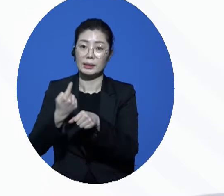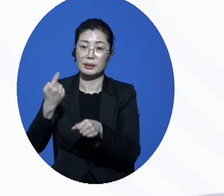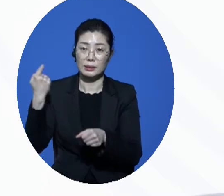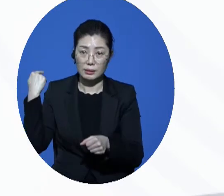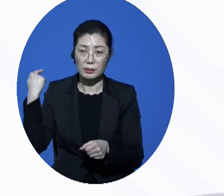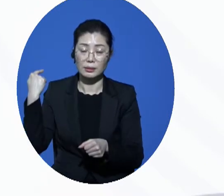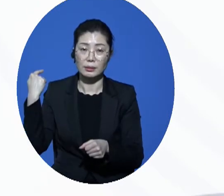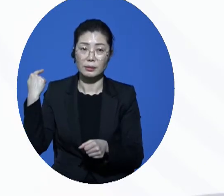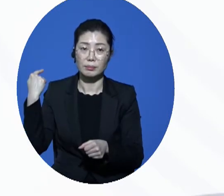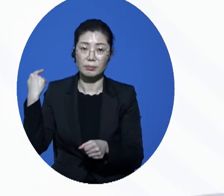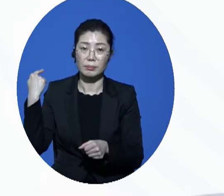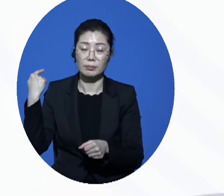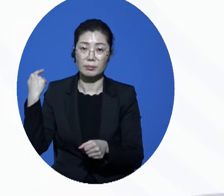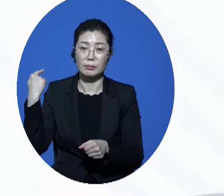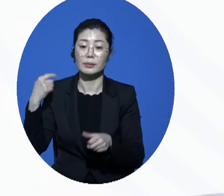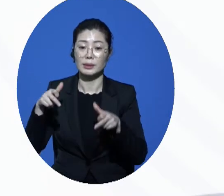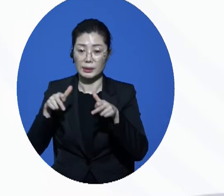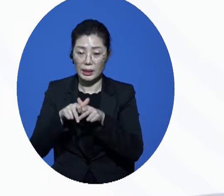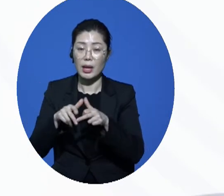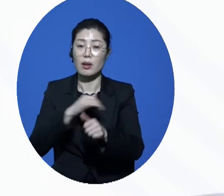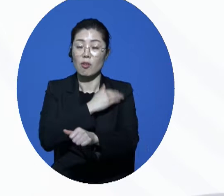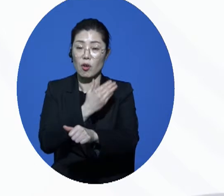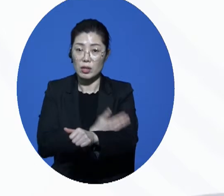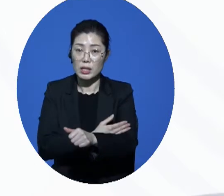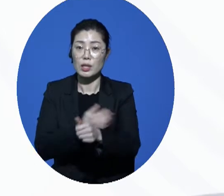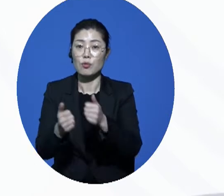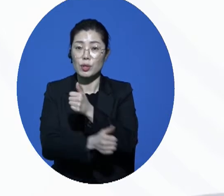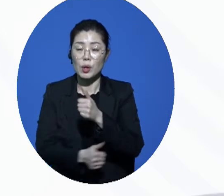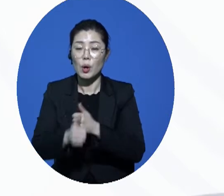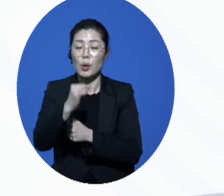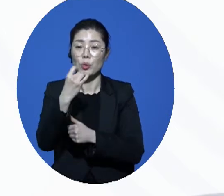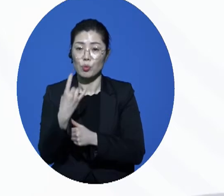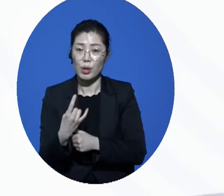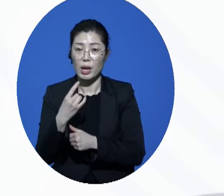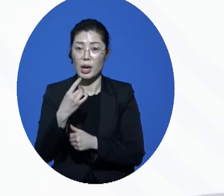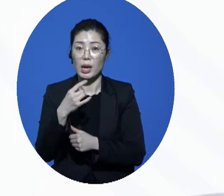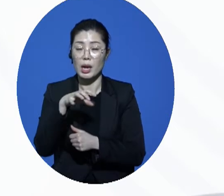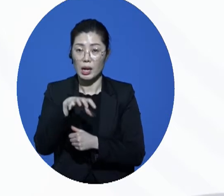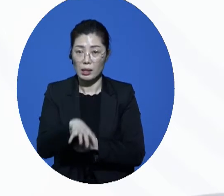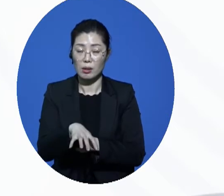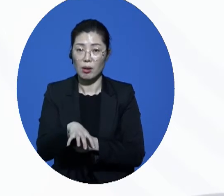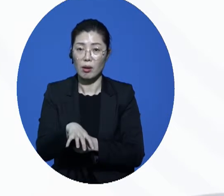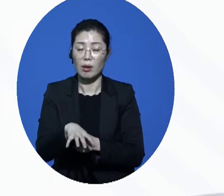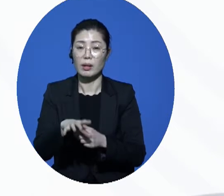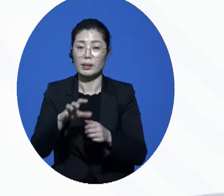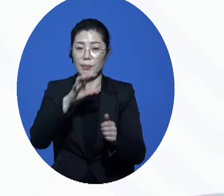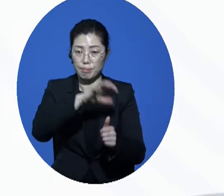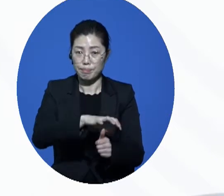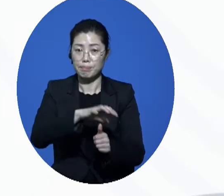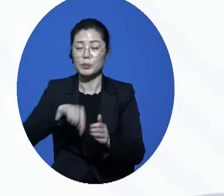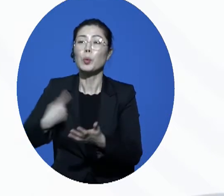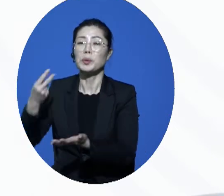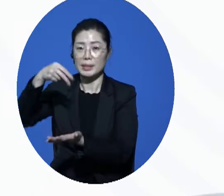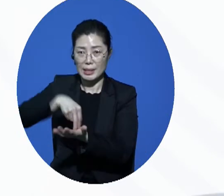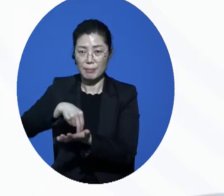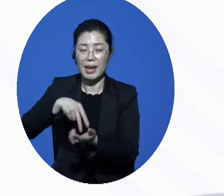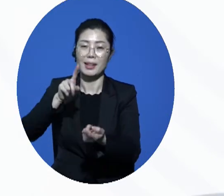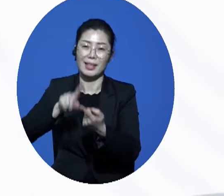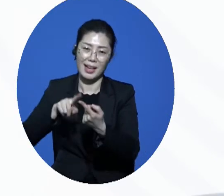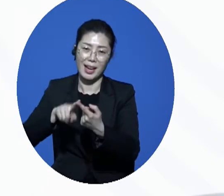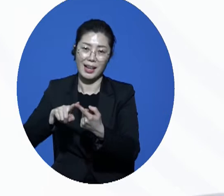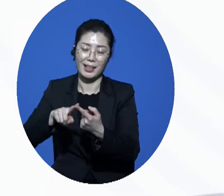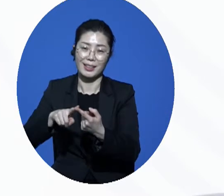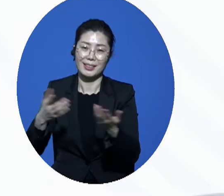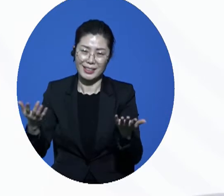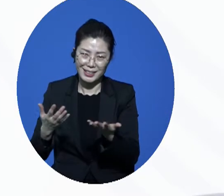작년에 장애인 권리위원회는 바로 탈시설화 관련된 작업반을 구축을